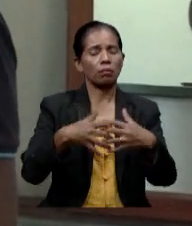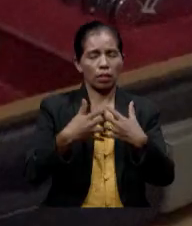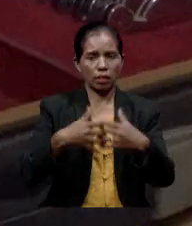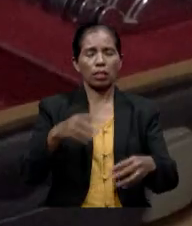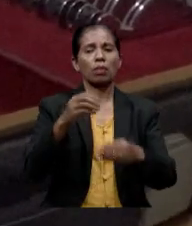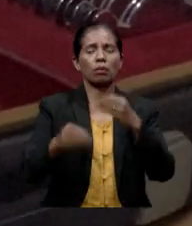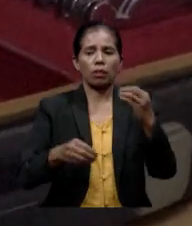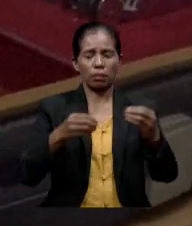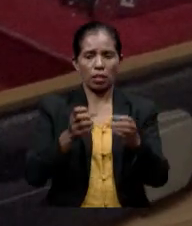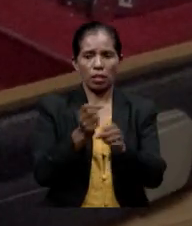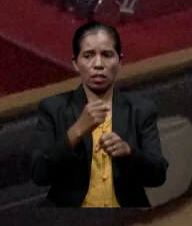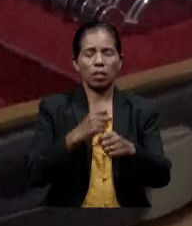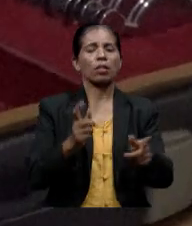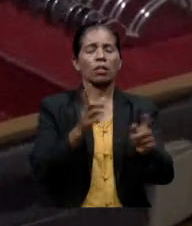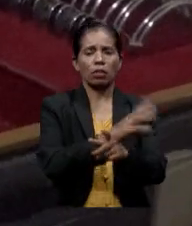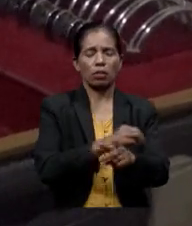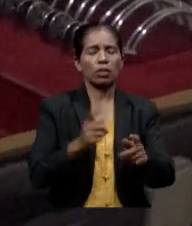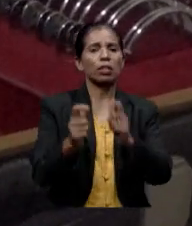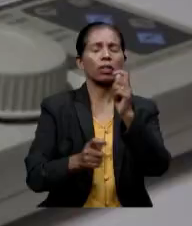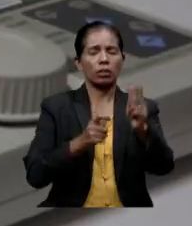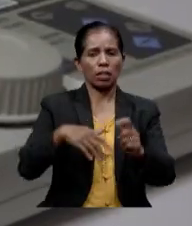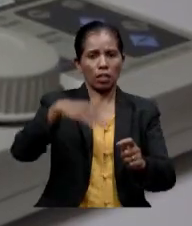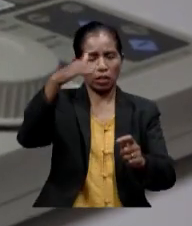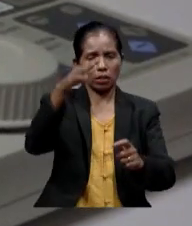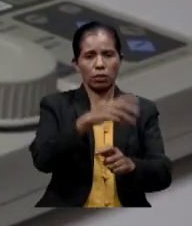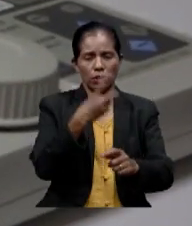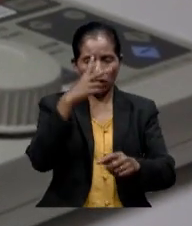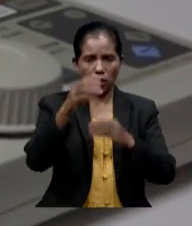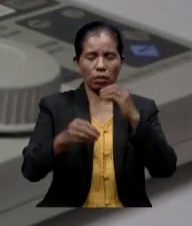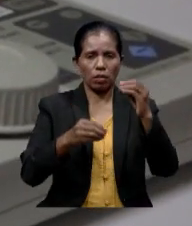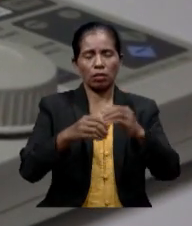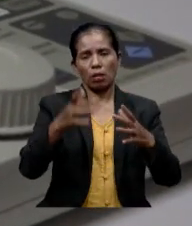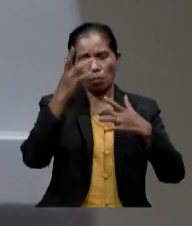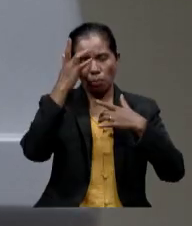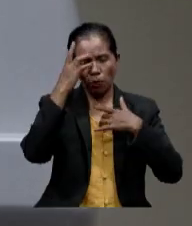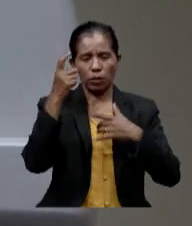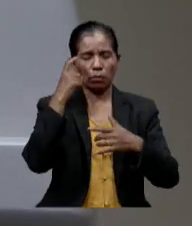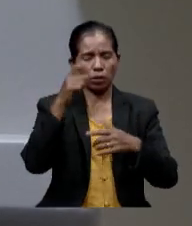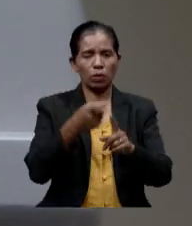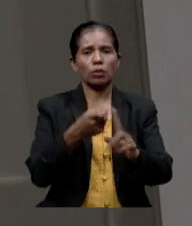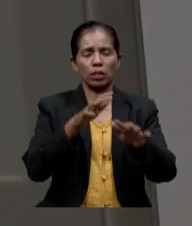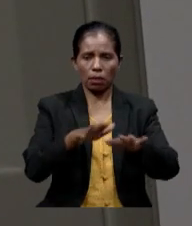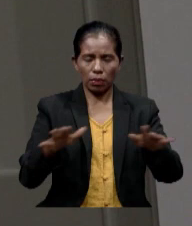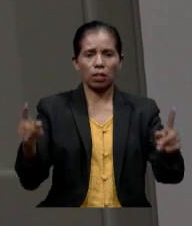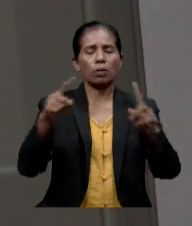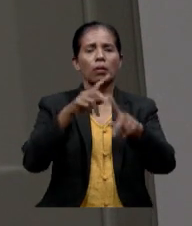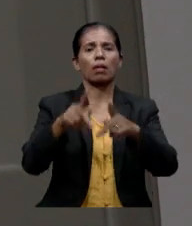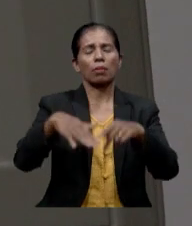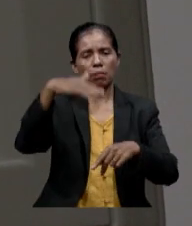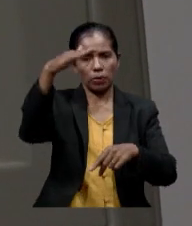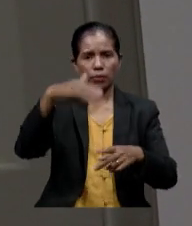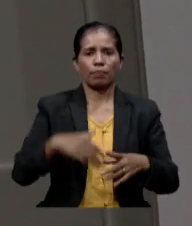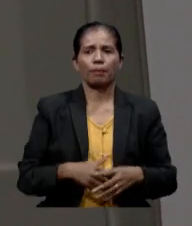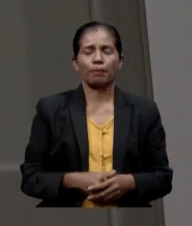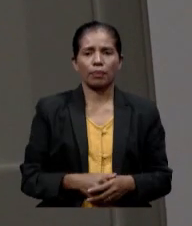Propor 3 ida nebe ho teknologia as ho dihalo diagnosa ba moras matan husi labarik to emabot. Ia